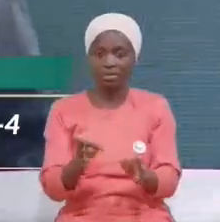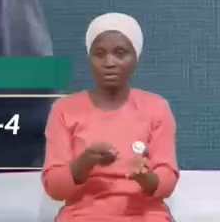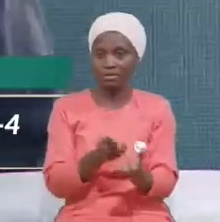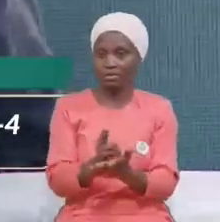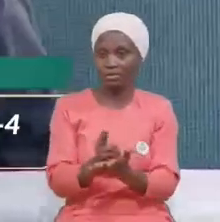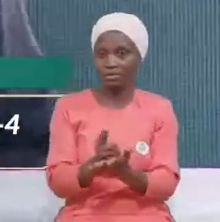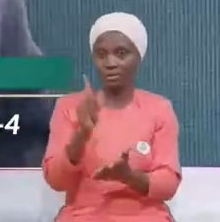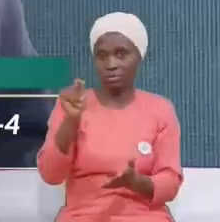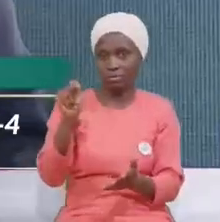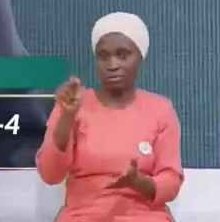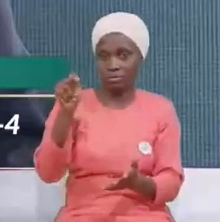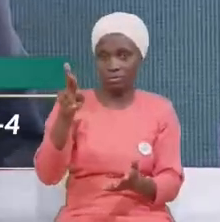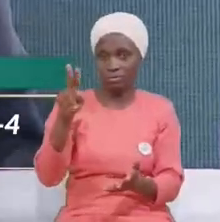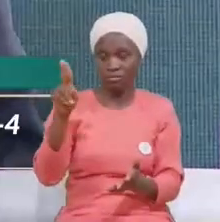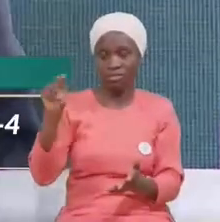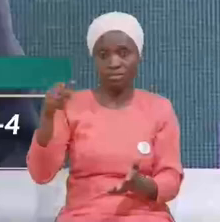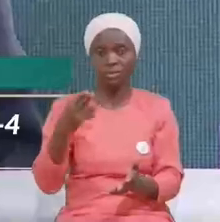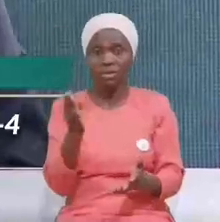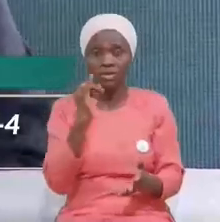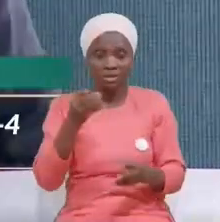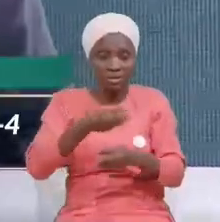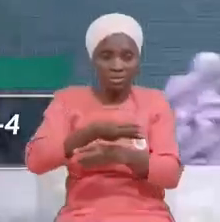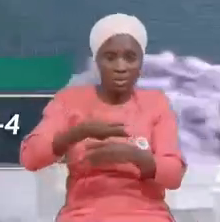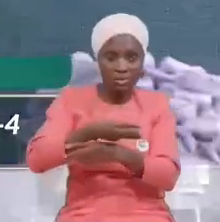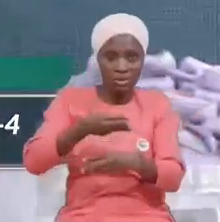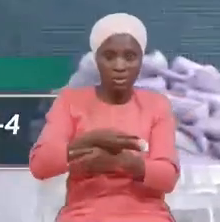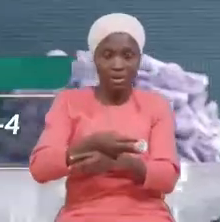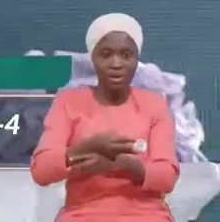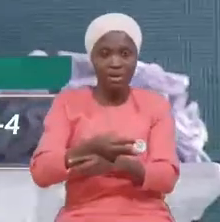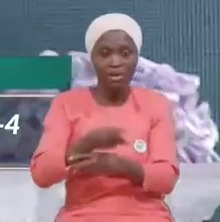Il y a la vérité mathématique.